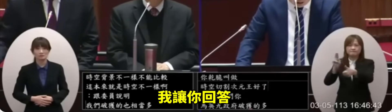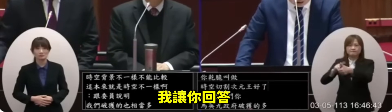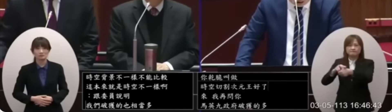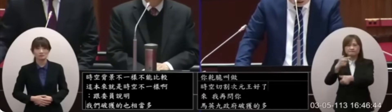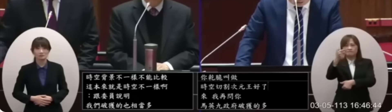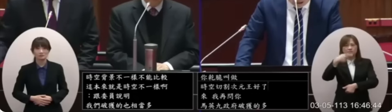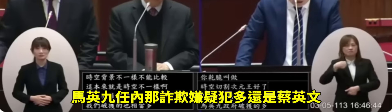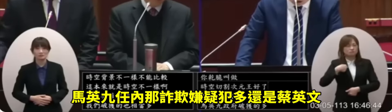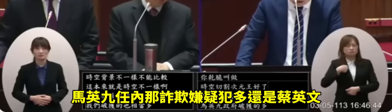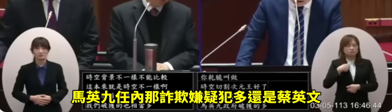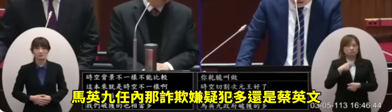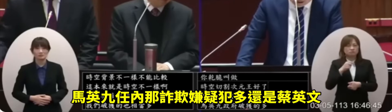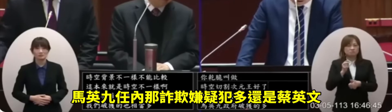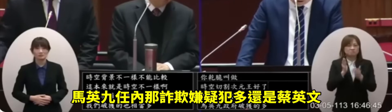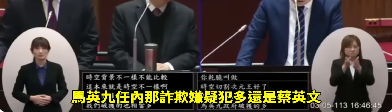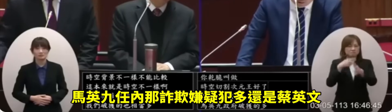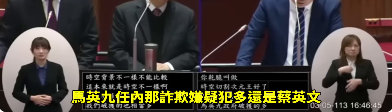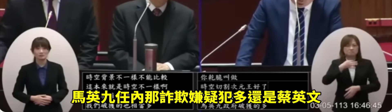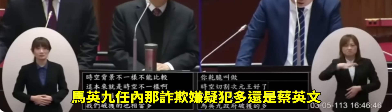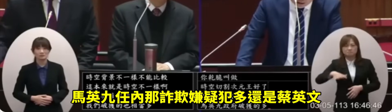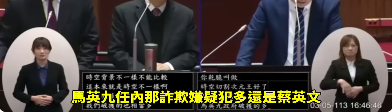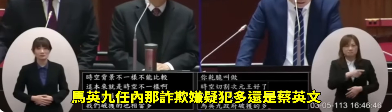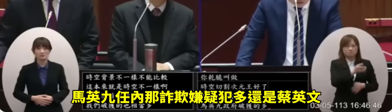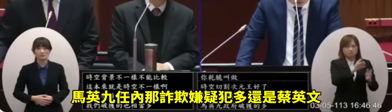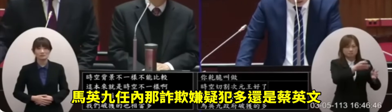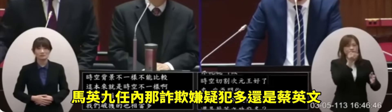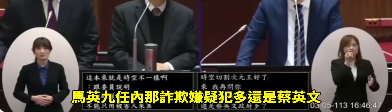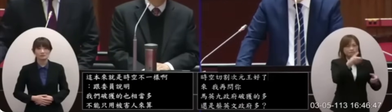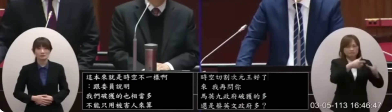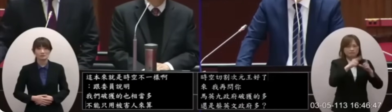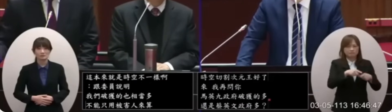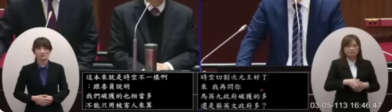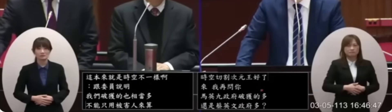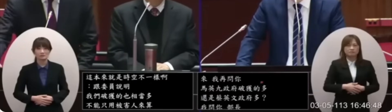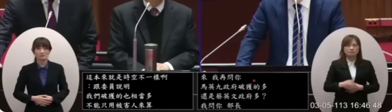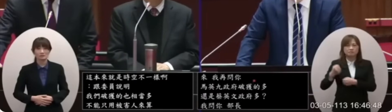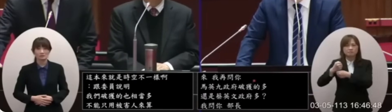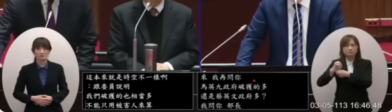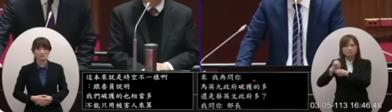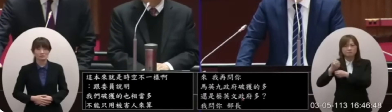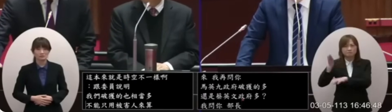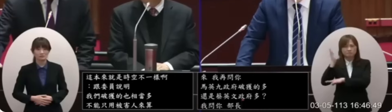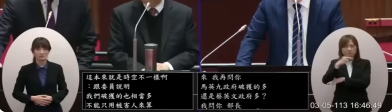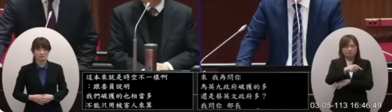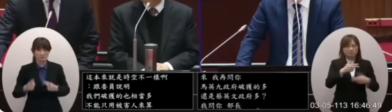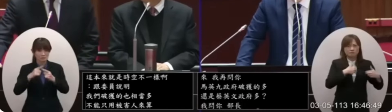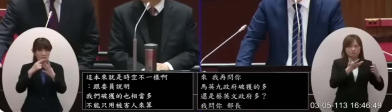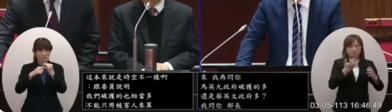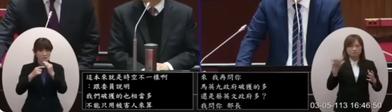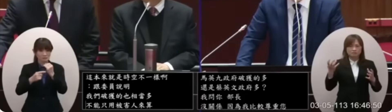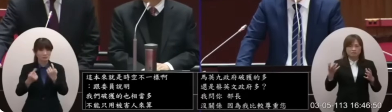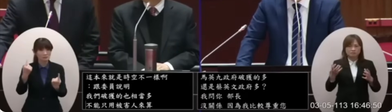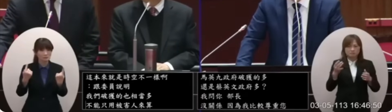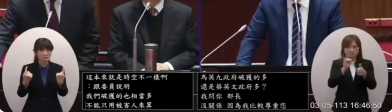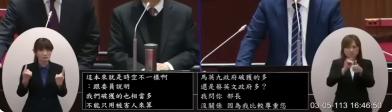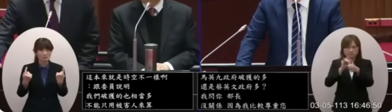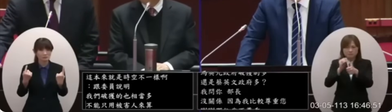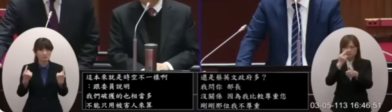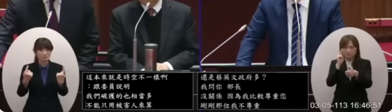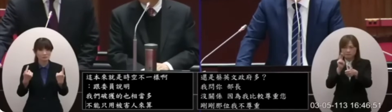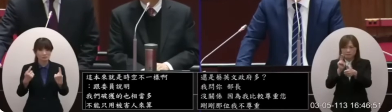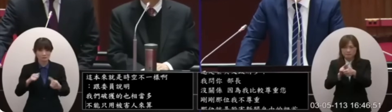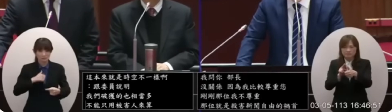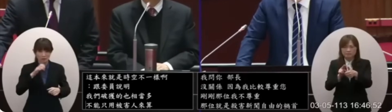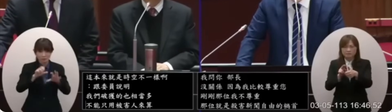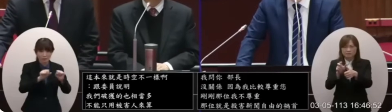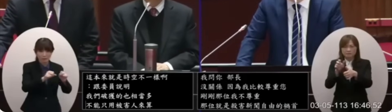你回答，马英九任内诈欺嫌疑犯多还是蔡英文？ 当然用人数来比啊，因为我们破